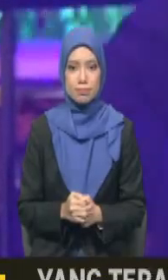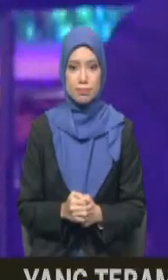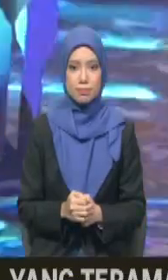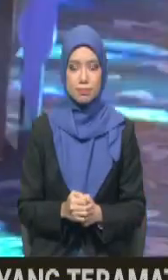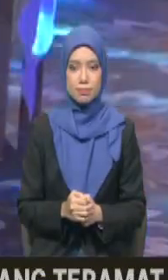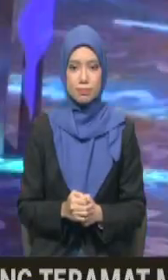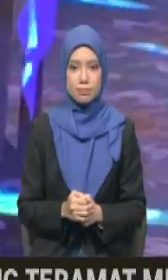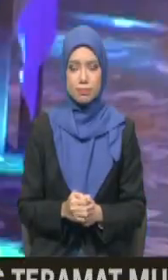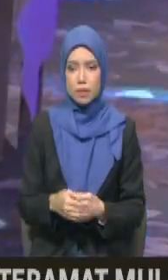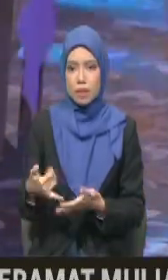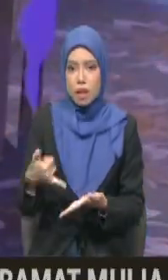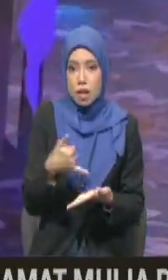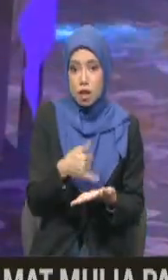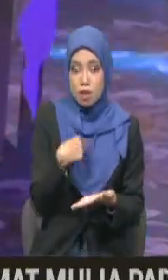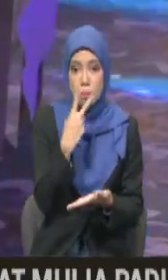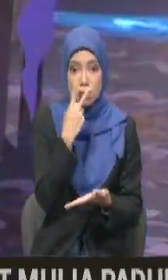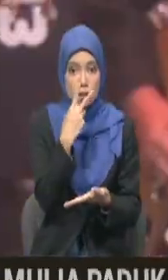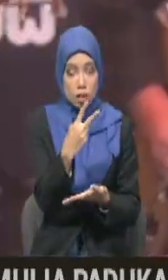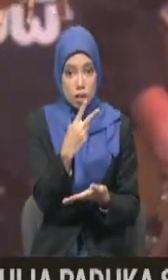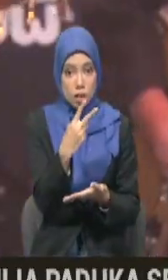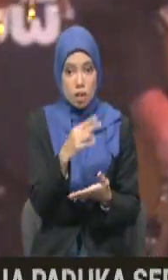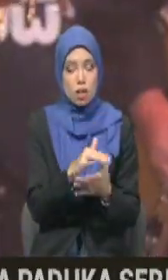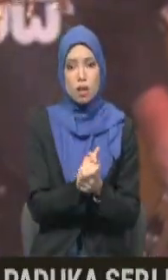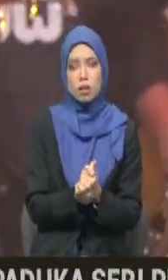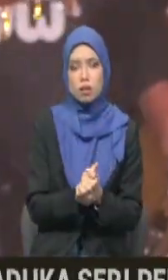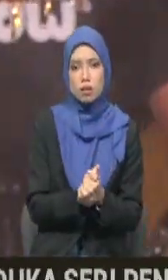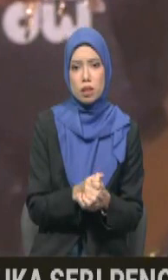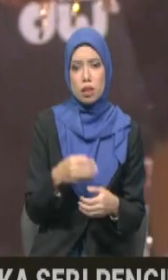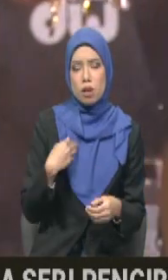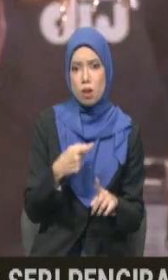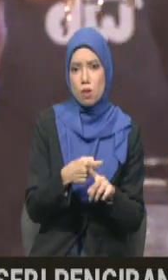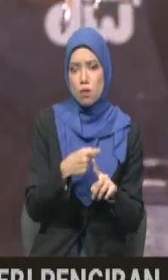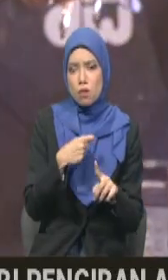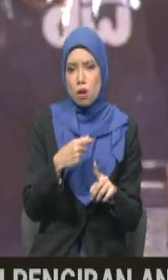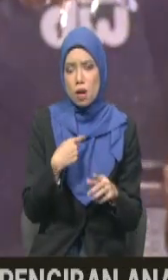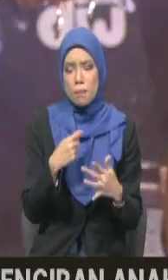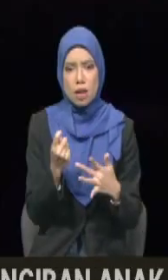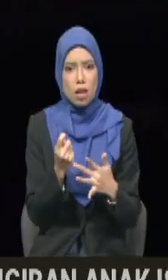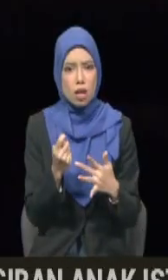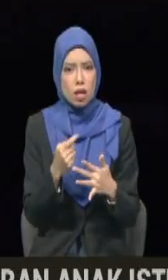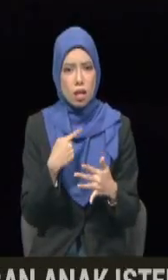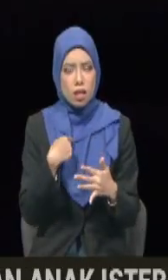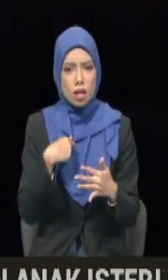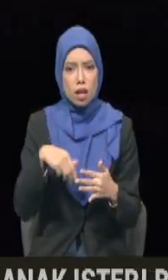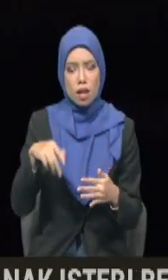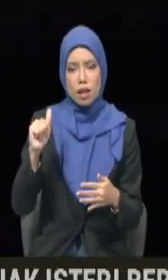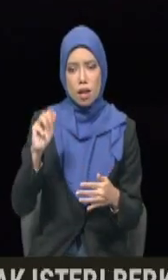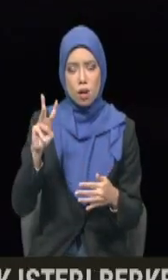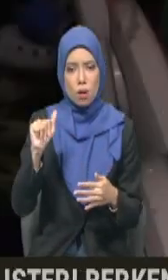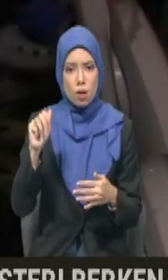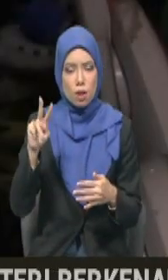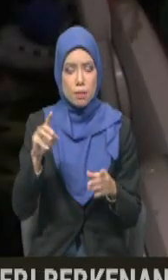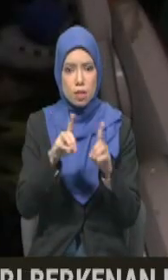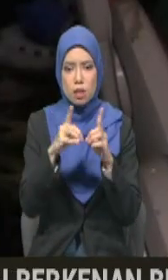dan hadir menyaksikan Awang ajman bin Haji Mudin setiaus tetap urus tadbir perkhidmatan awam